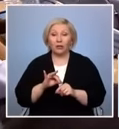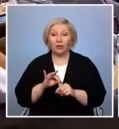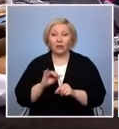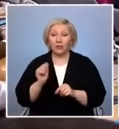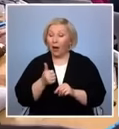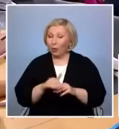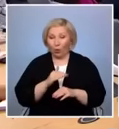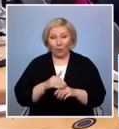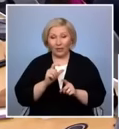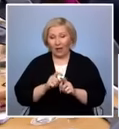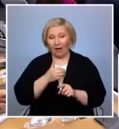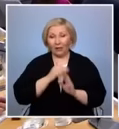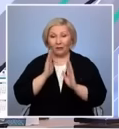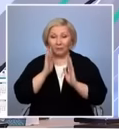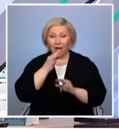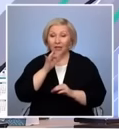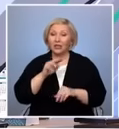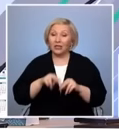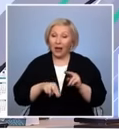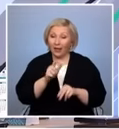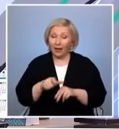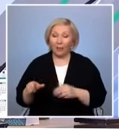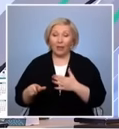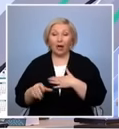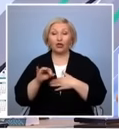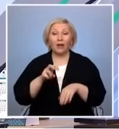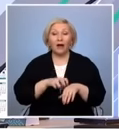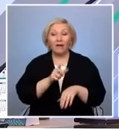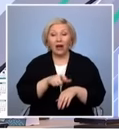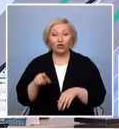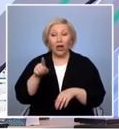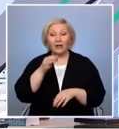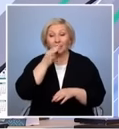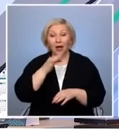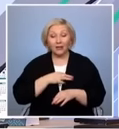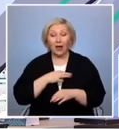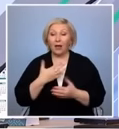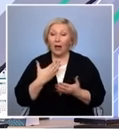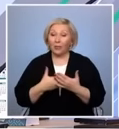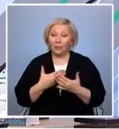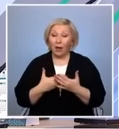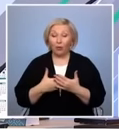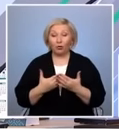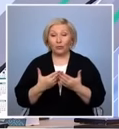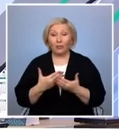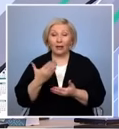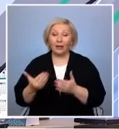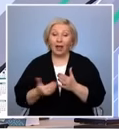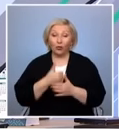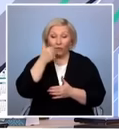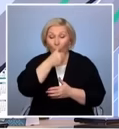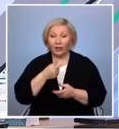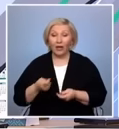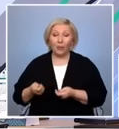республики. В зале, где проводилась эта пресс-конференция, эта прямая линия, в центре управления регионом сидели отборные